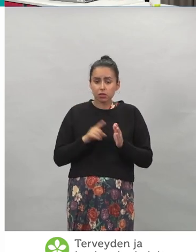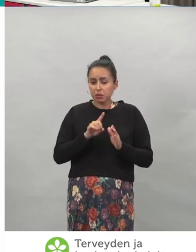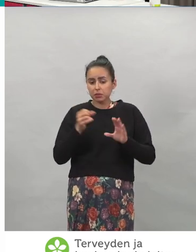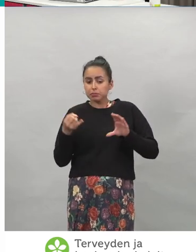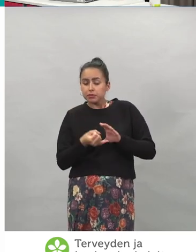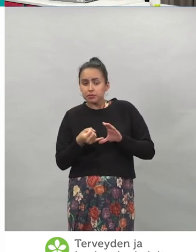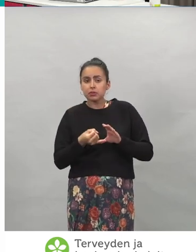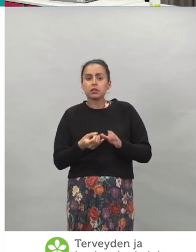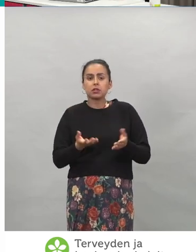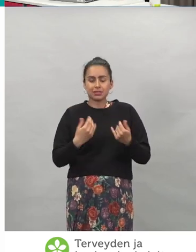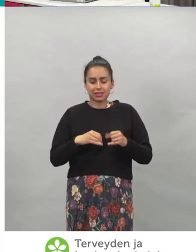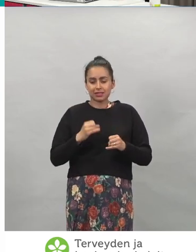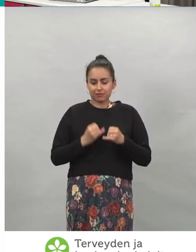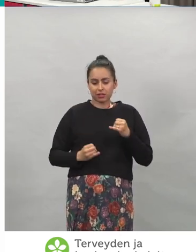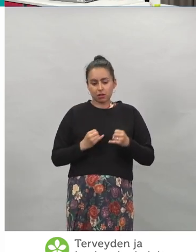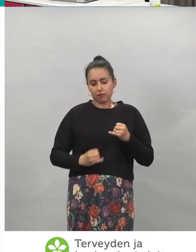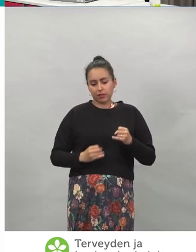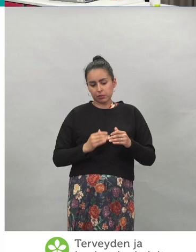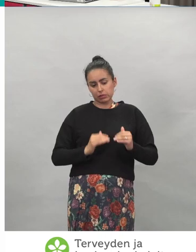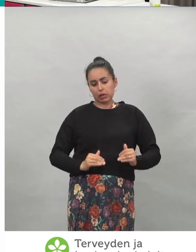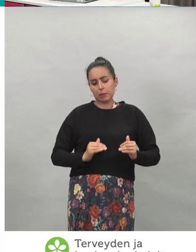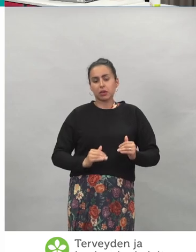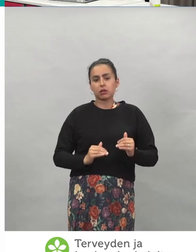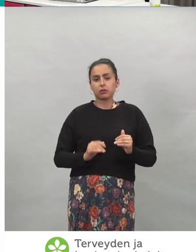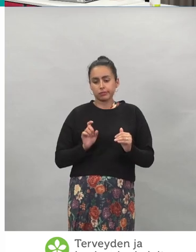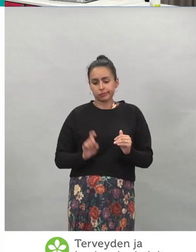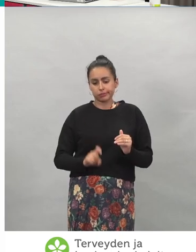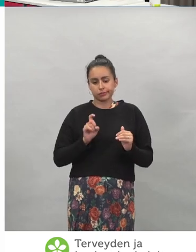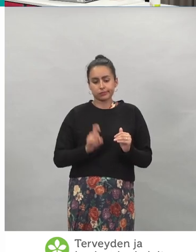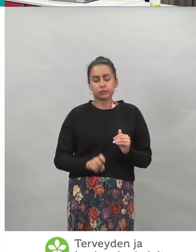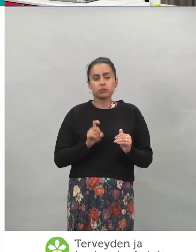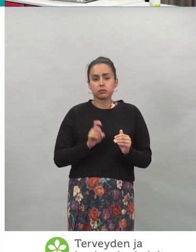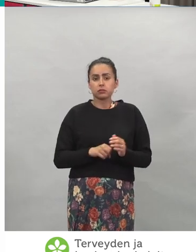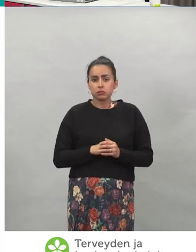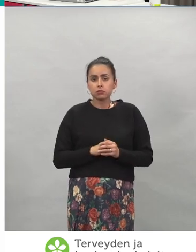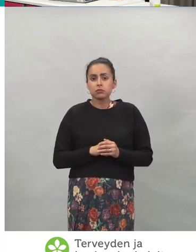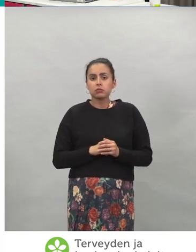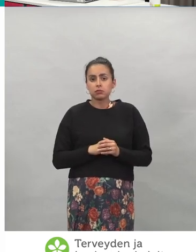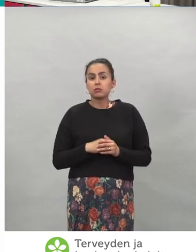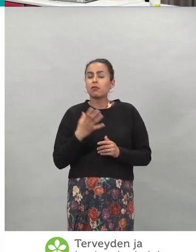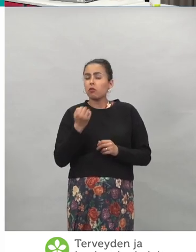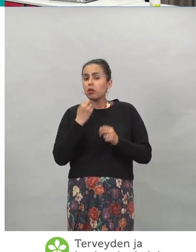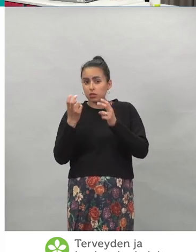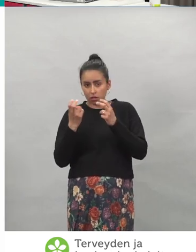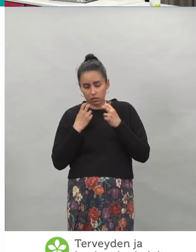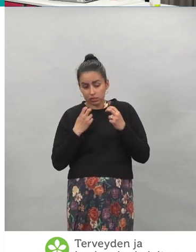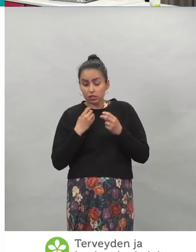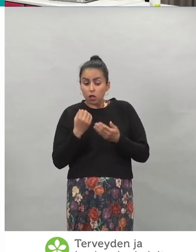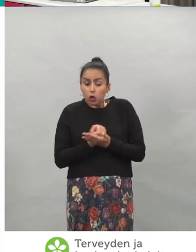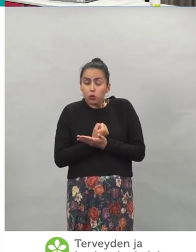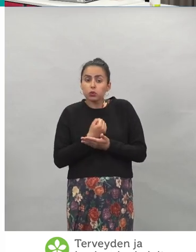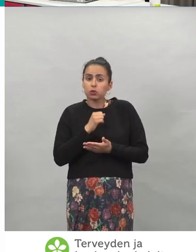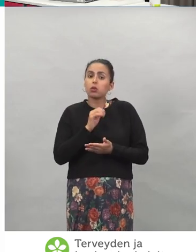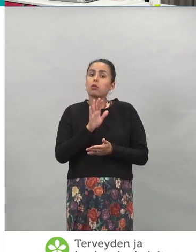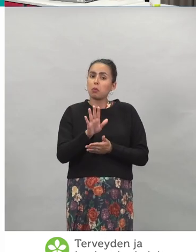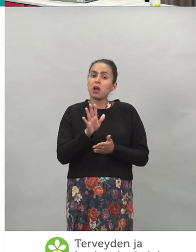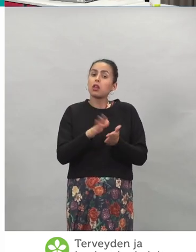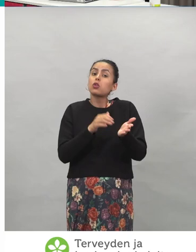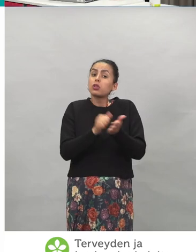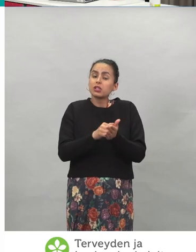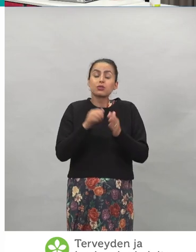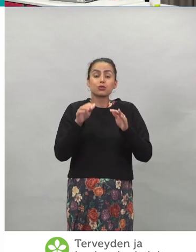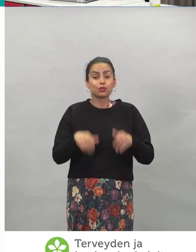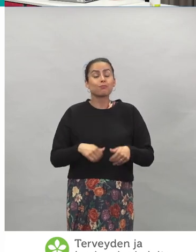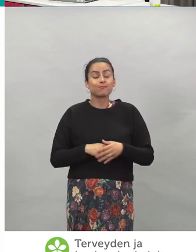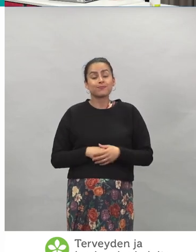Ja tuolla alimpana oleva painike, niin sitä painamalla saa tarkistettua, että löytyykö se